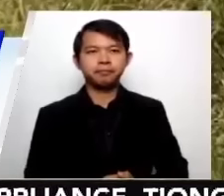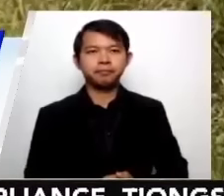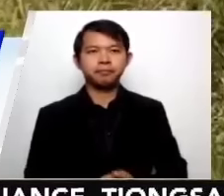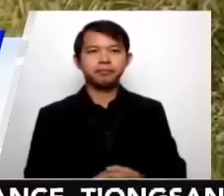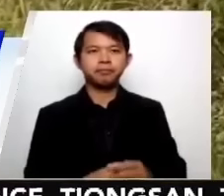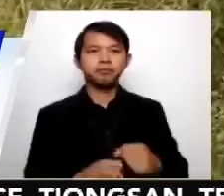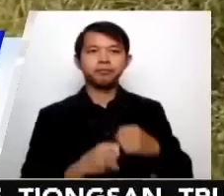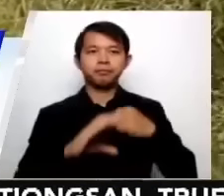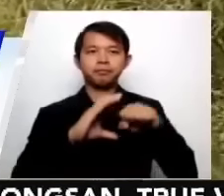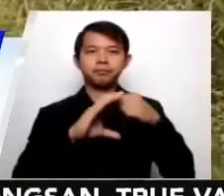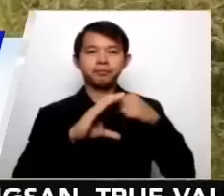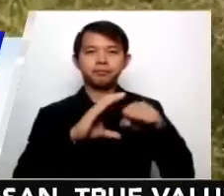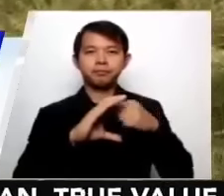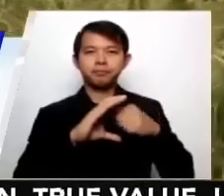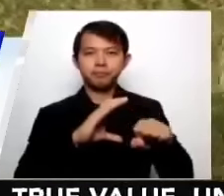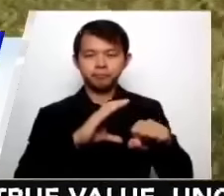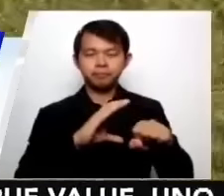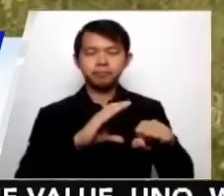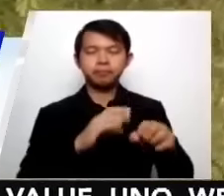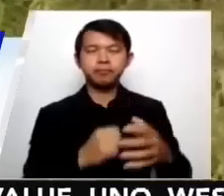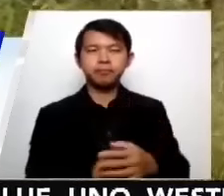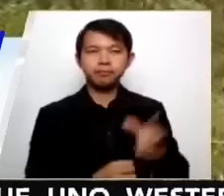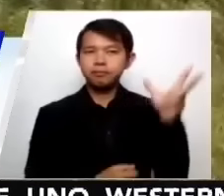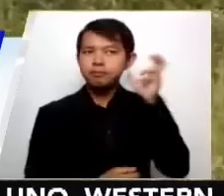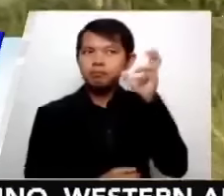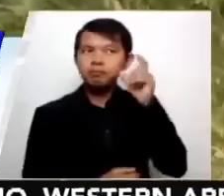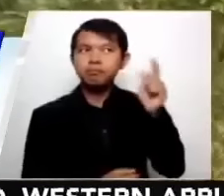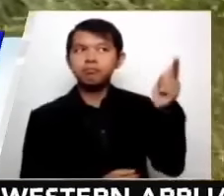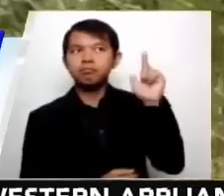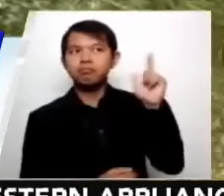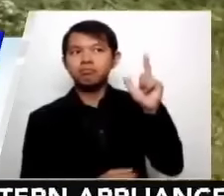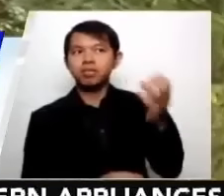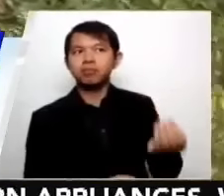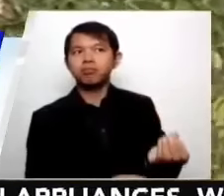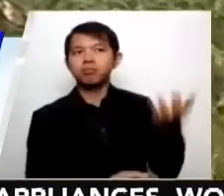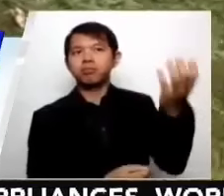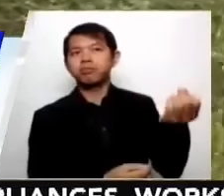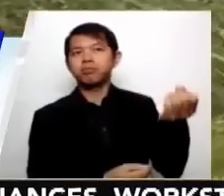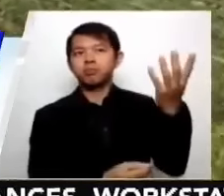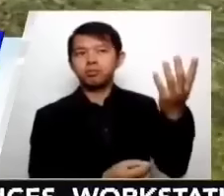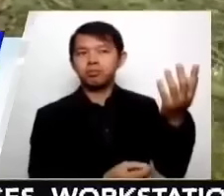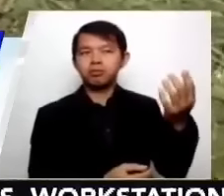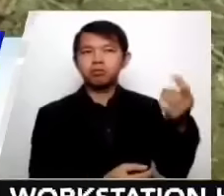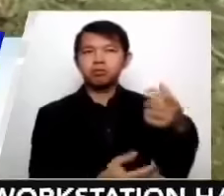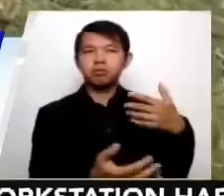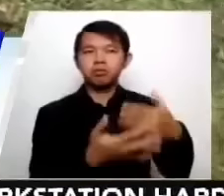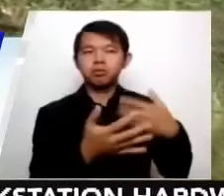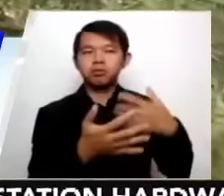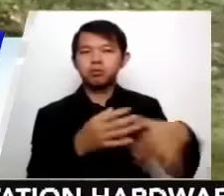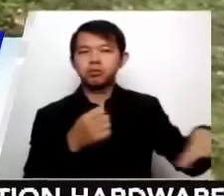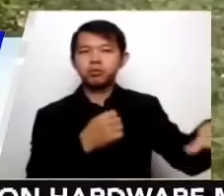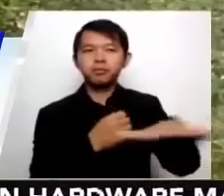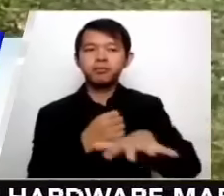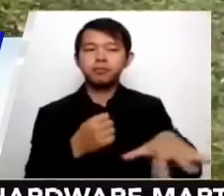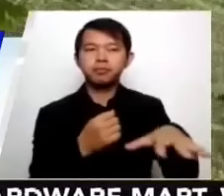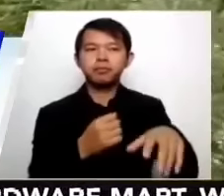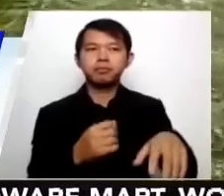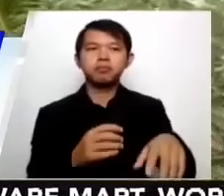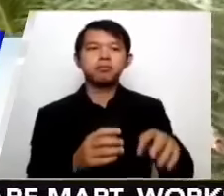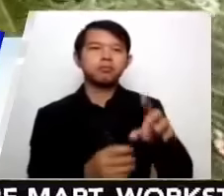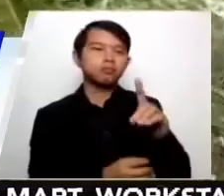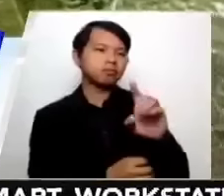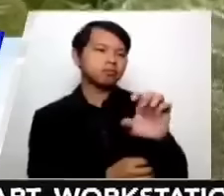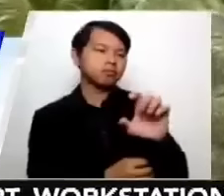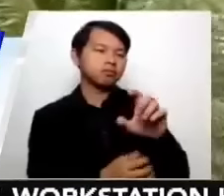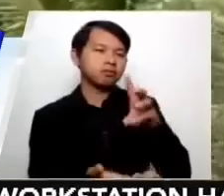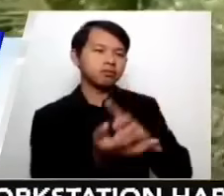Dinig ang putok ng mga baril at pagsabog ng mga bomba sa bulubunduking bahagi ng bayan ng Del Gallego sa Camp Sur at bayan